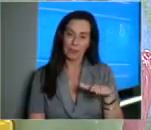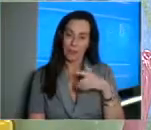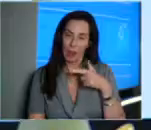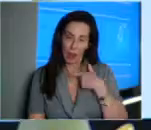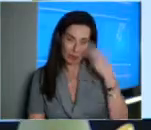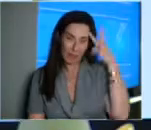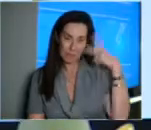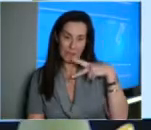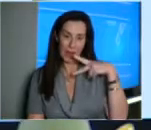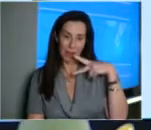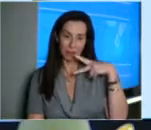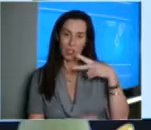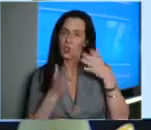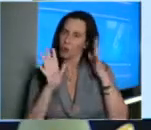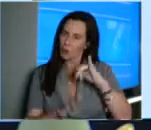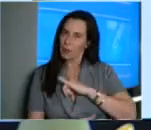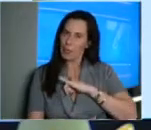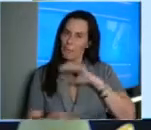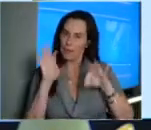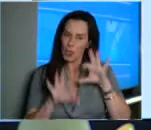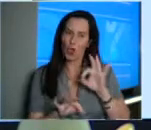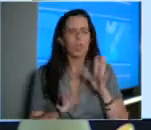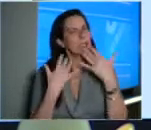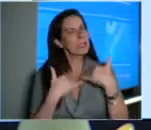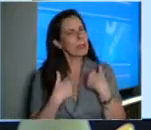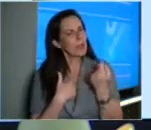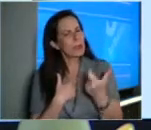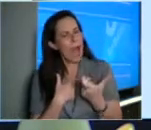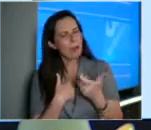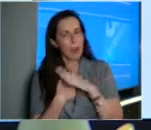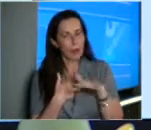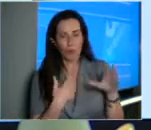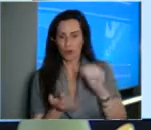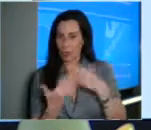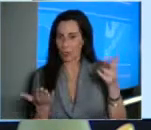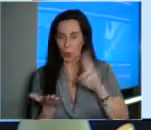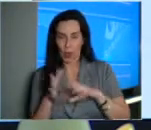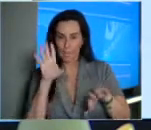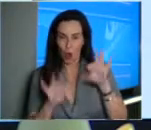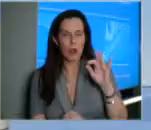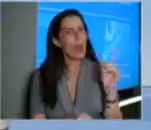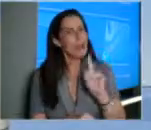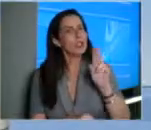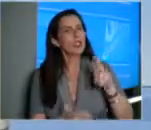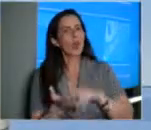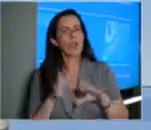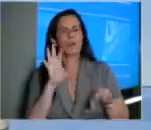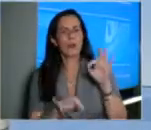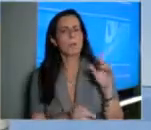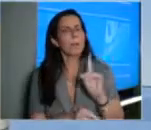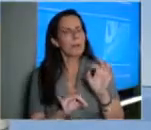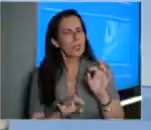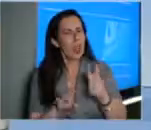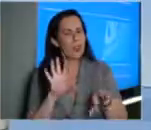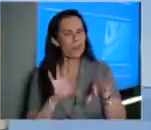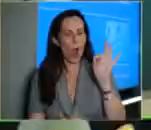לומד, סוף סוף מתעניינים בזה. נכון. אז בוא תספר לנו קצת לילדים שעדיין אין זכות הצבעה, למי יש זכות הצבעה, למי בכלל יכול